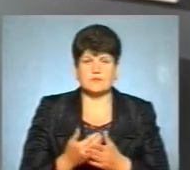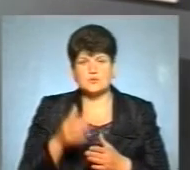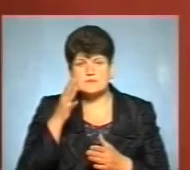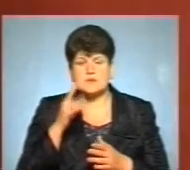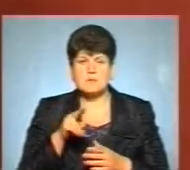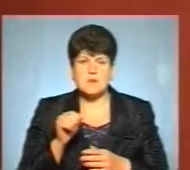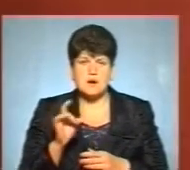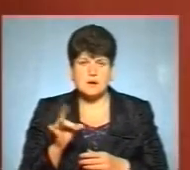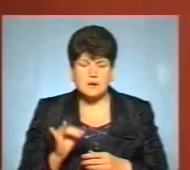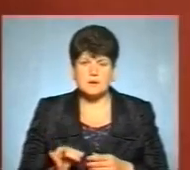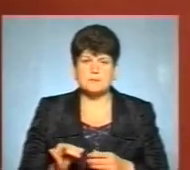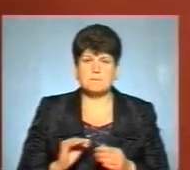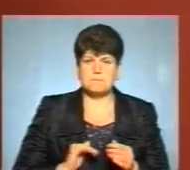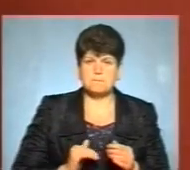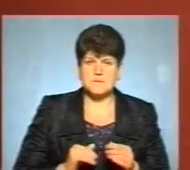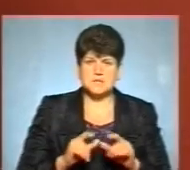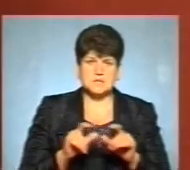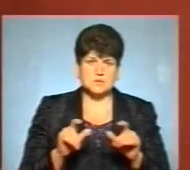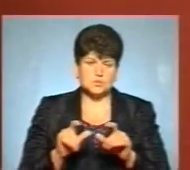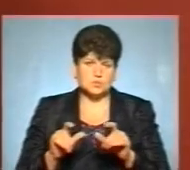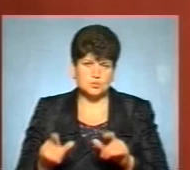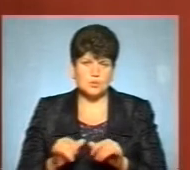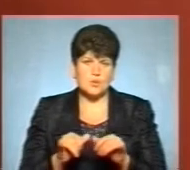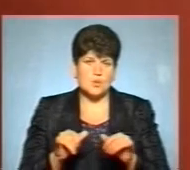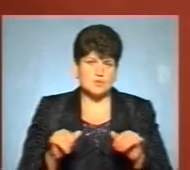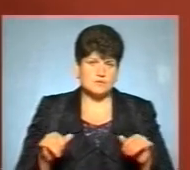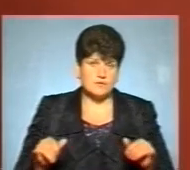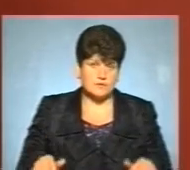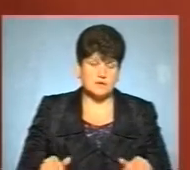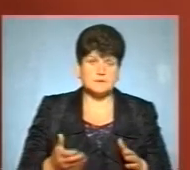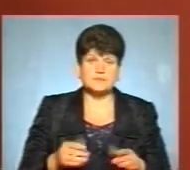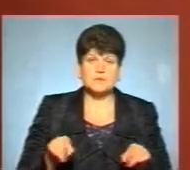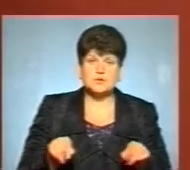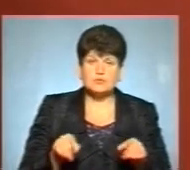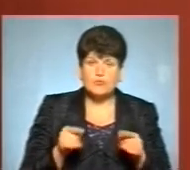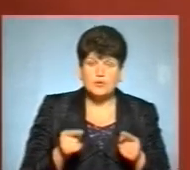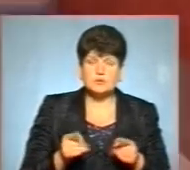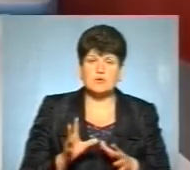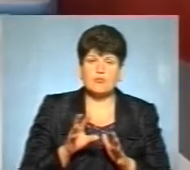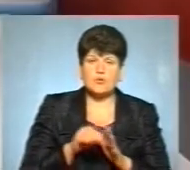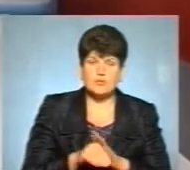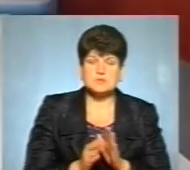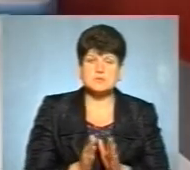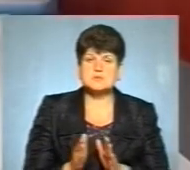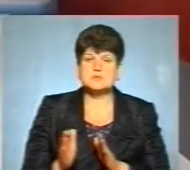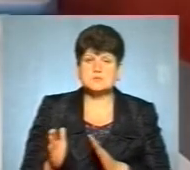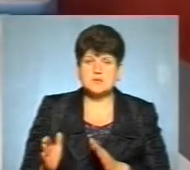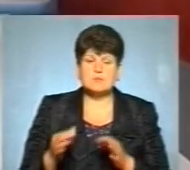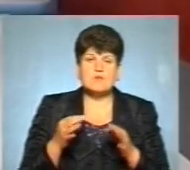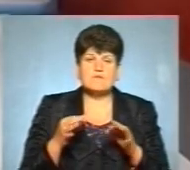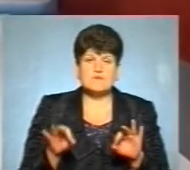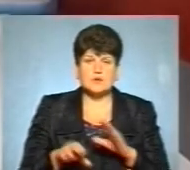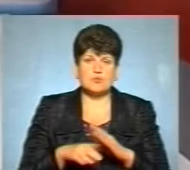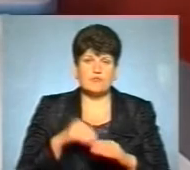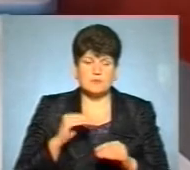екопарки, потрібно створювати бізнес-структури і розвивати якраз його, створювати якраз, запроваджувати систему вільного вибору